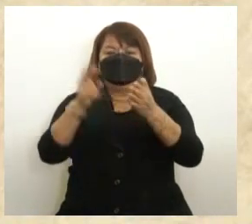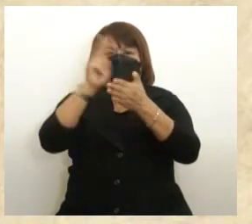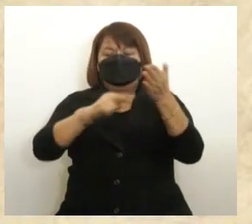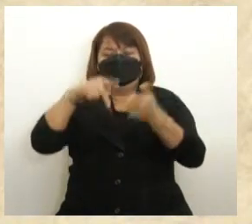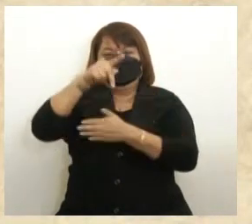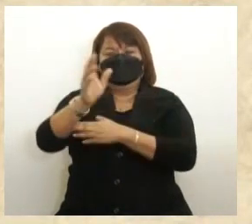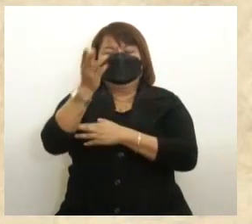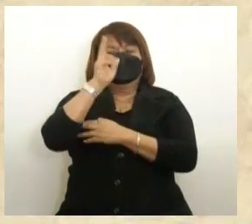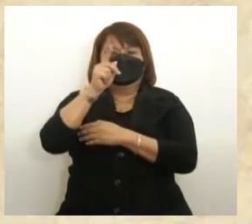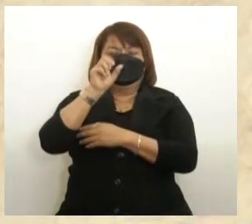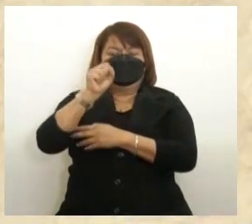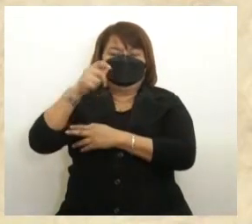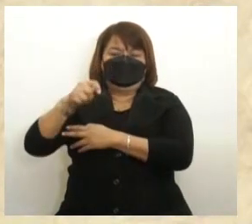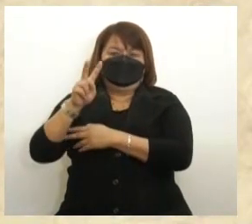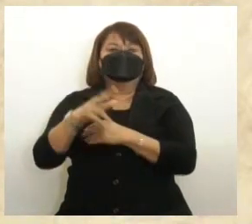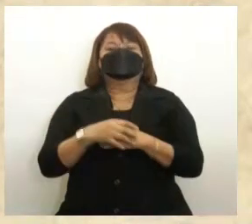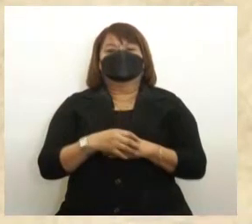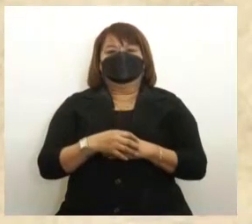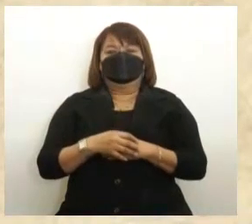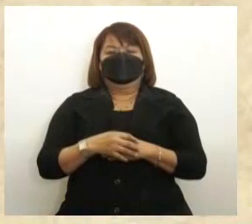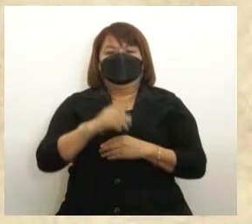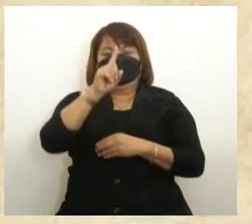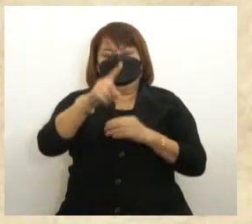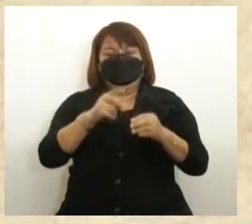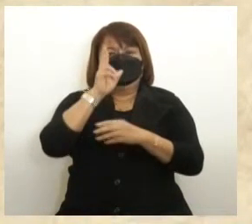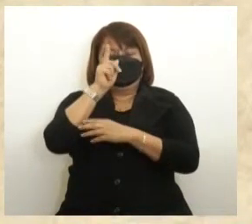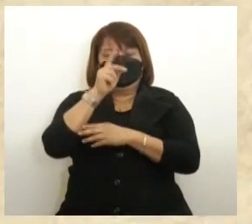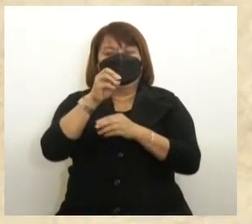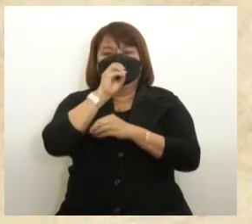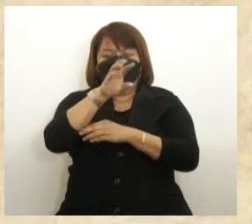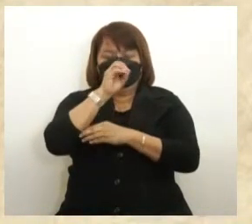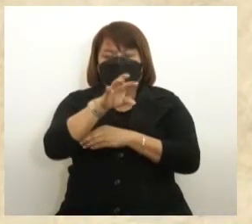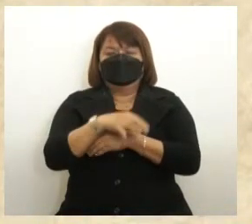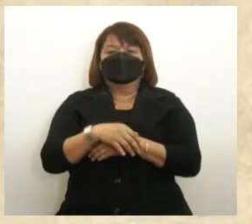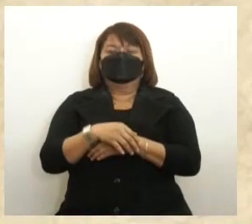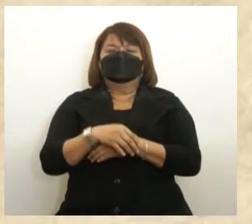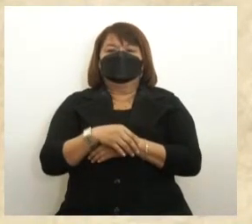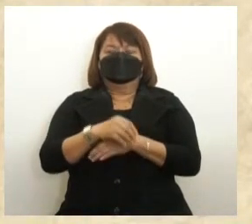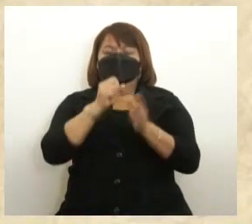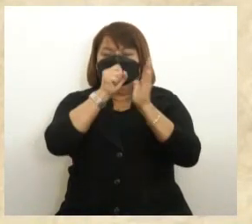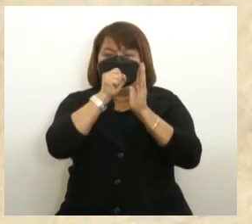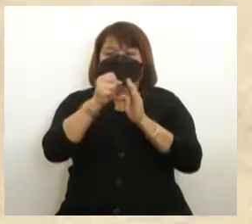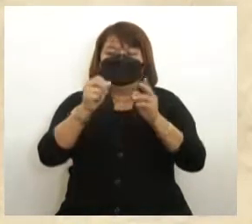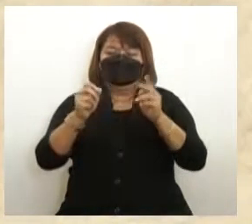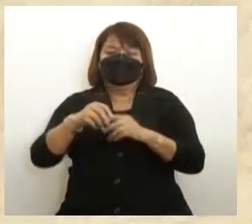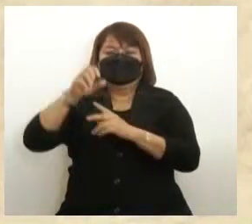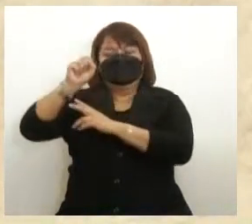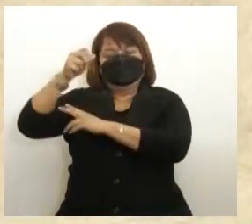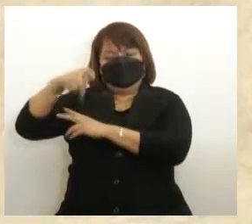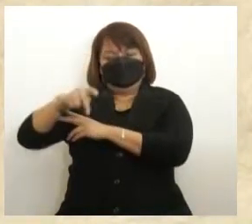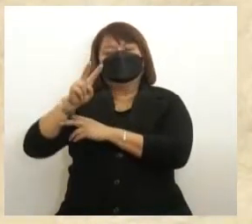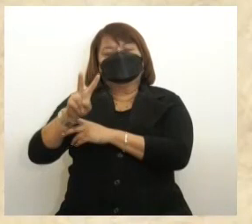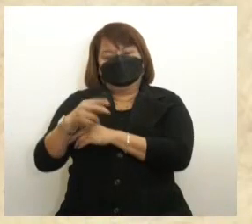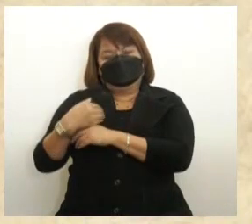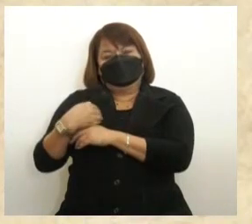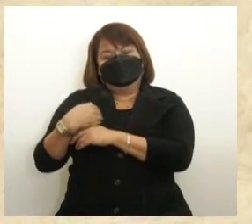าข่าวสปท.ด้วยนะคะกับอีกหนึ่งข่าวประชาสัมพันธ์ที่น่าสนใจค่ะ สำนักงานคณะกรรมการการศึกษาขั้นพื้นฐ